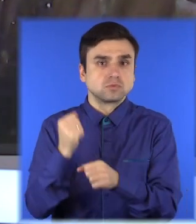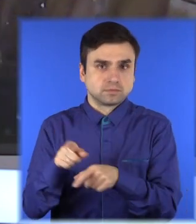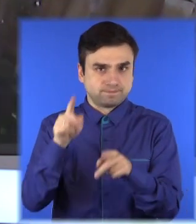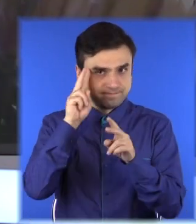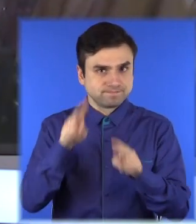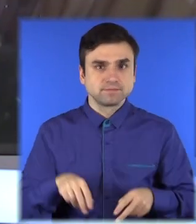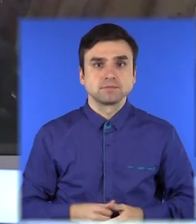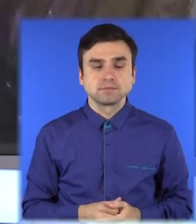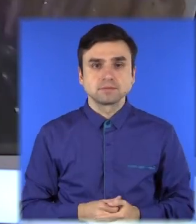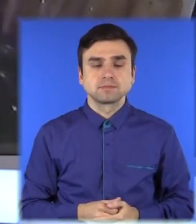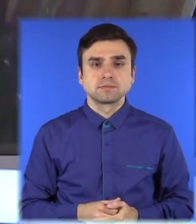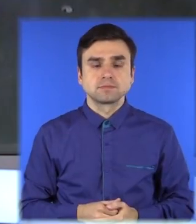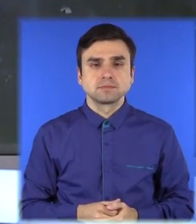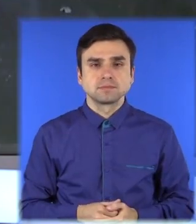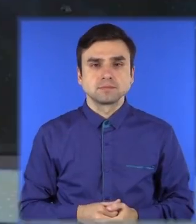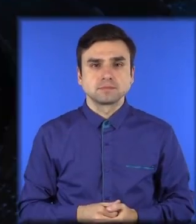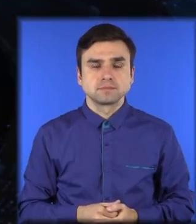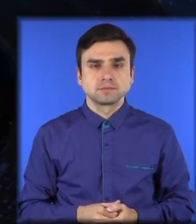сюжеті Михайла Гаркавого.